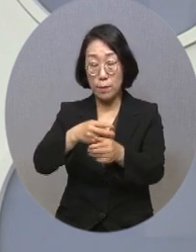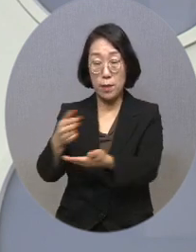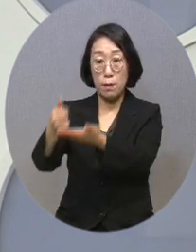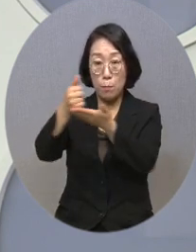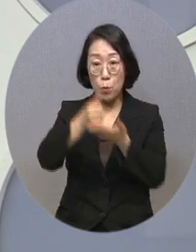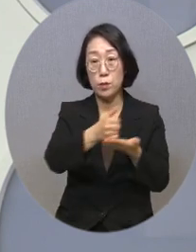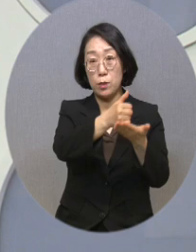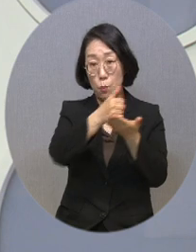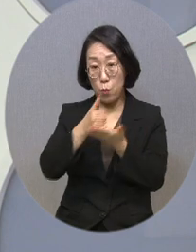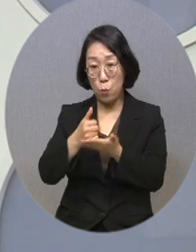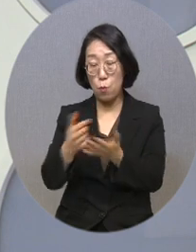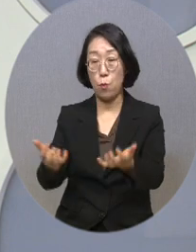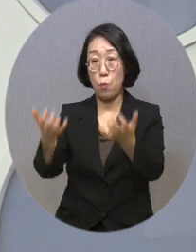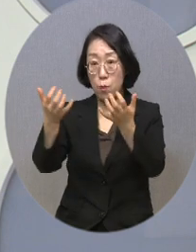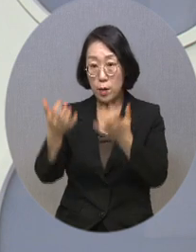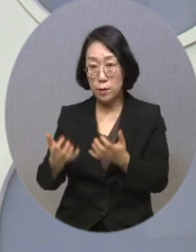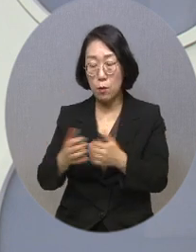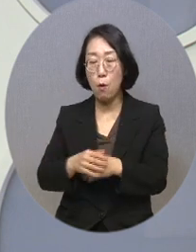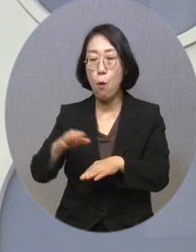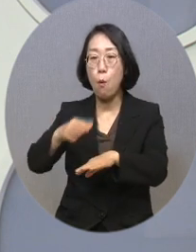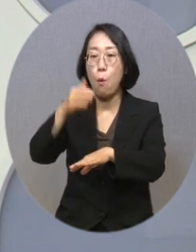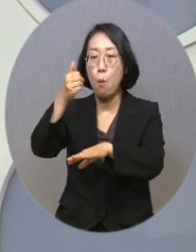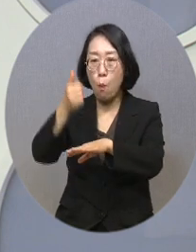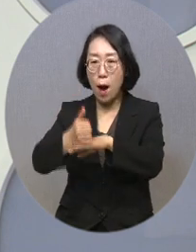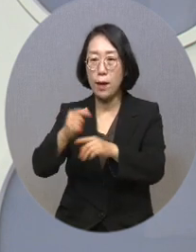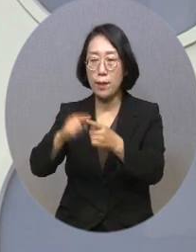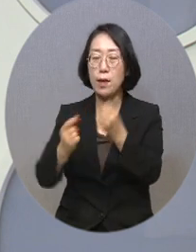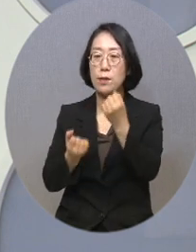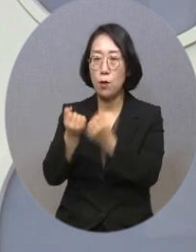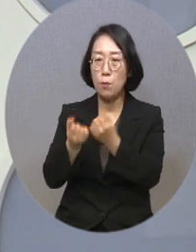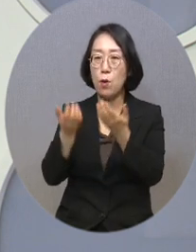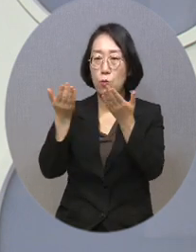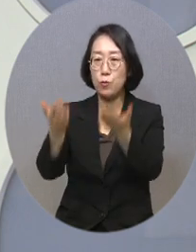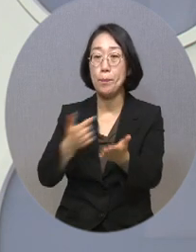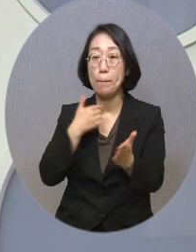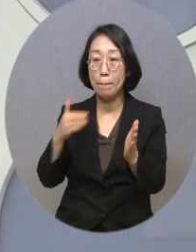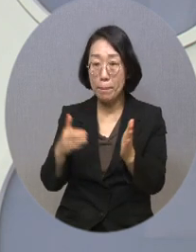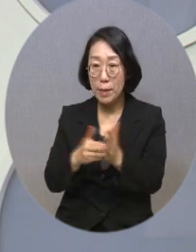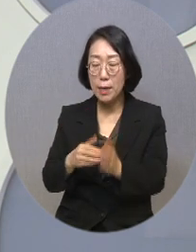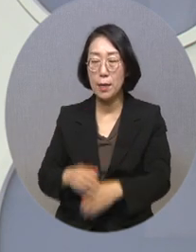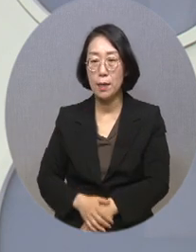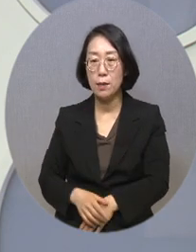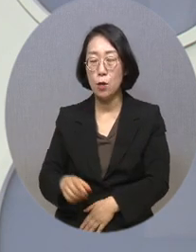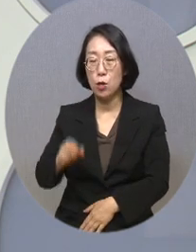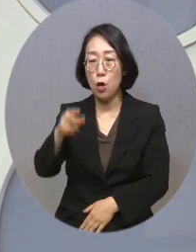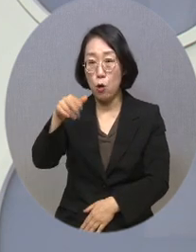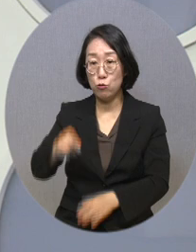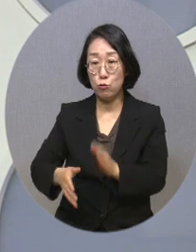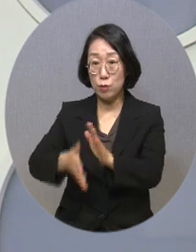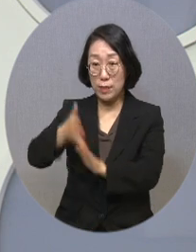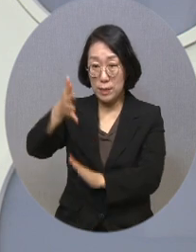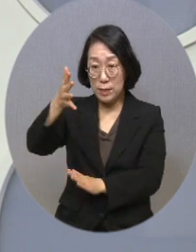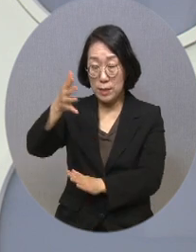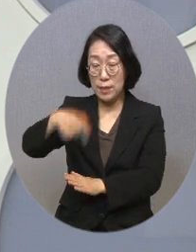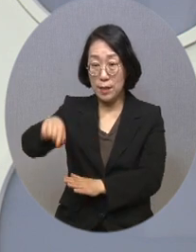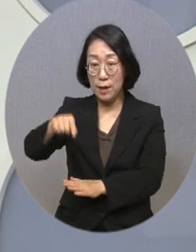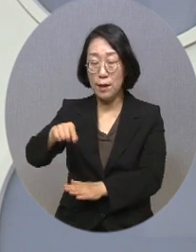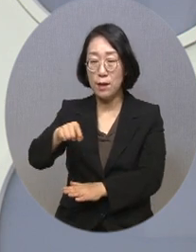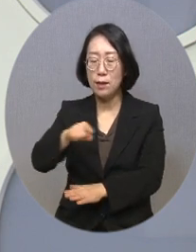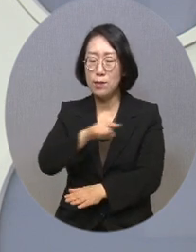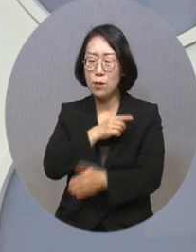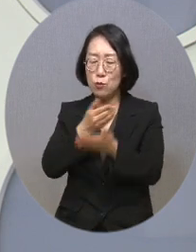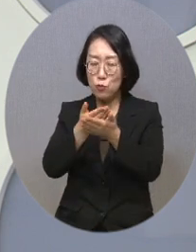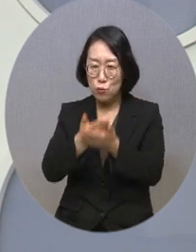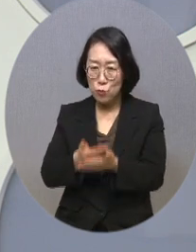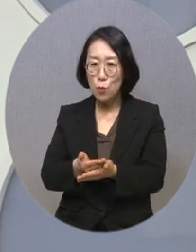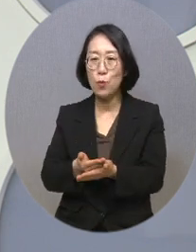그 세종대왕을 높이는 이런 부분들을 했는데 그것이 우리 여주시가 했었던 그런 가장 소중했던 일이라 저는